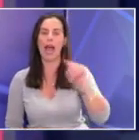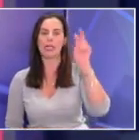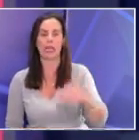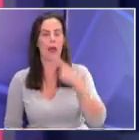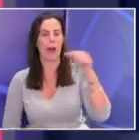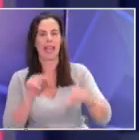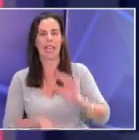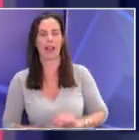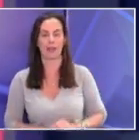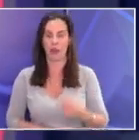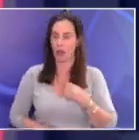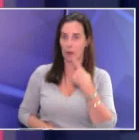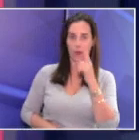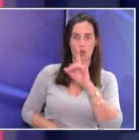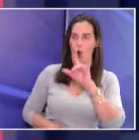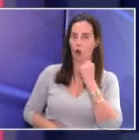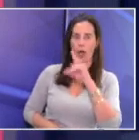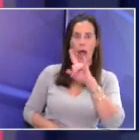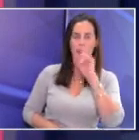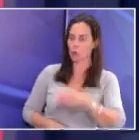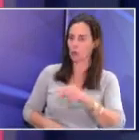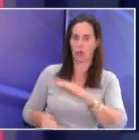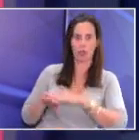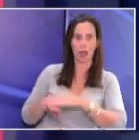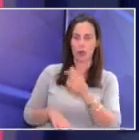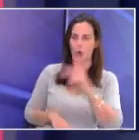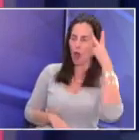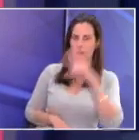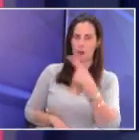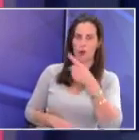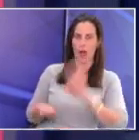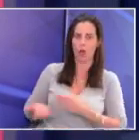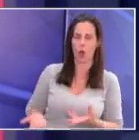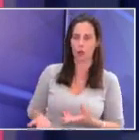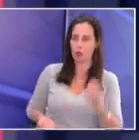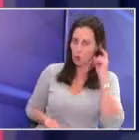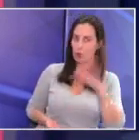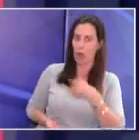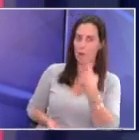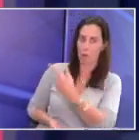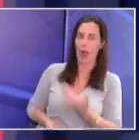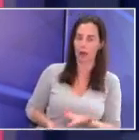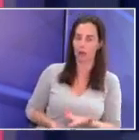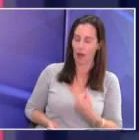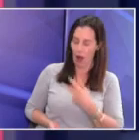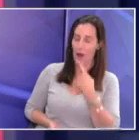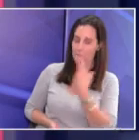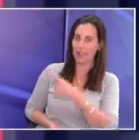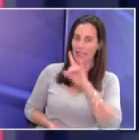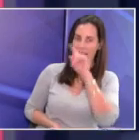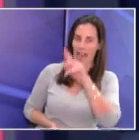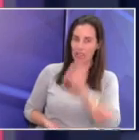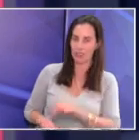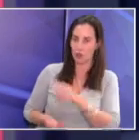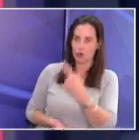אמר לאילן גילאון? אני אמרתי לאורן שהוא צריך להתנצל, כי הוא לא הבינו את מה שהוא אמר נכון. שמעו אותי גם אומרת את זה, אומרת לו את זה